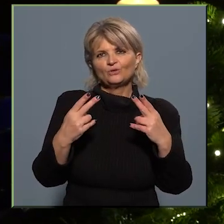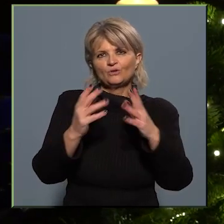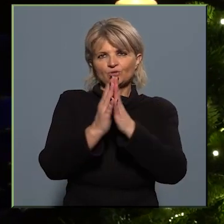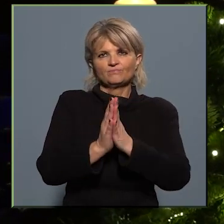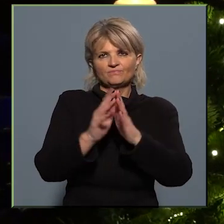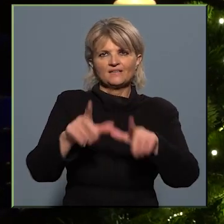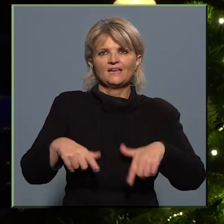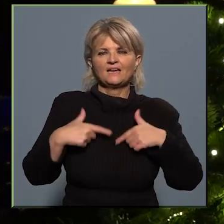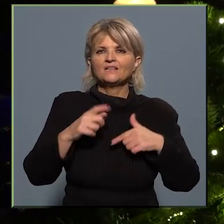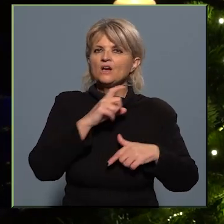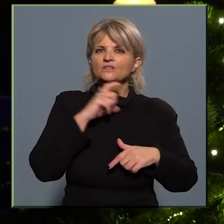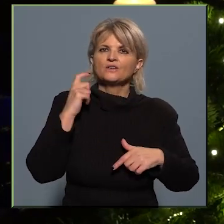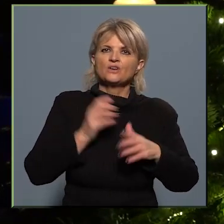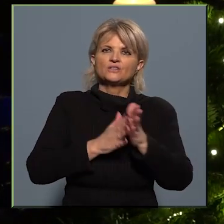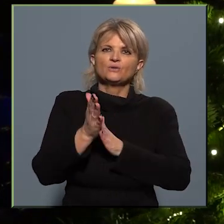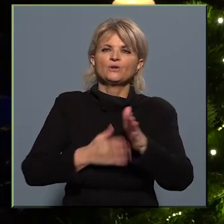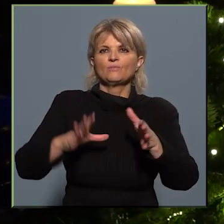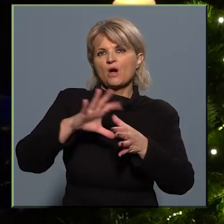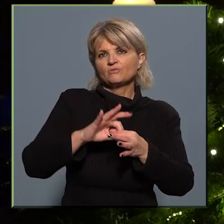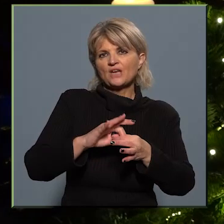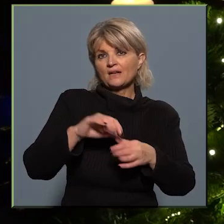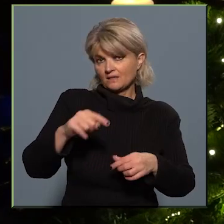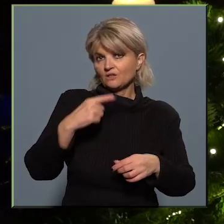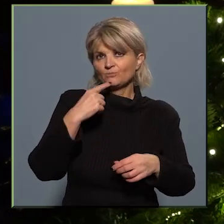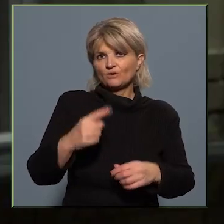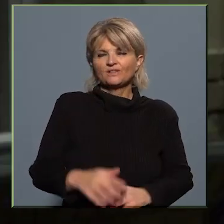életében. Az atya az öröm kapcsán köszöntőjében erre is